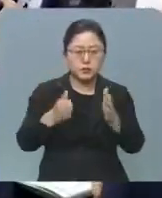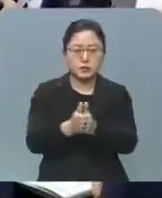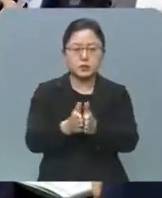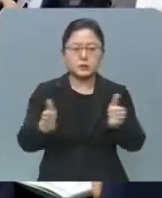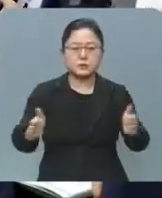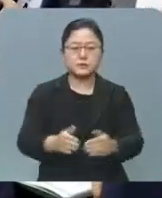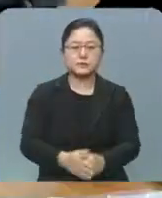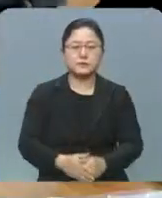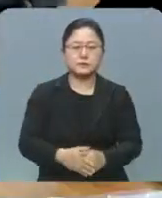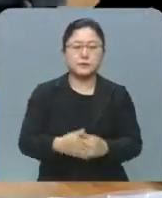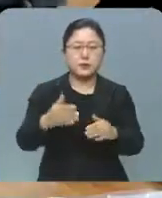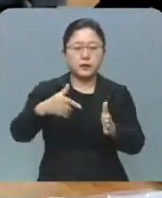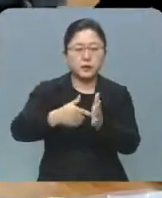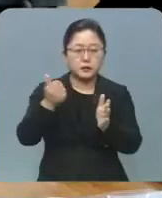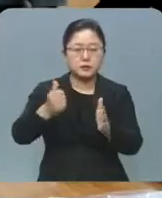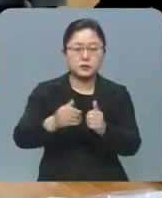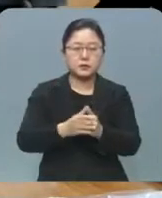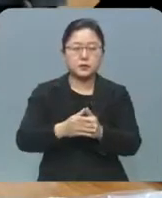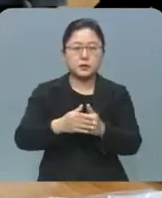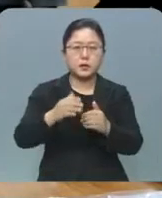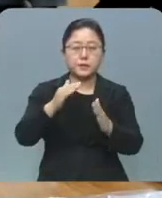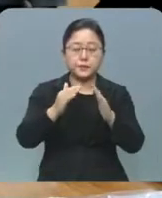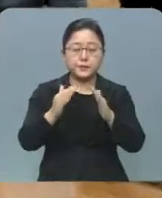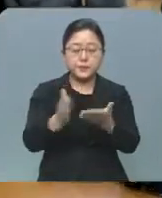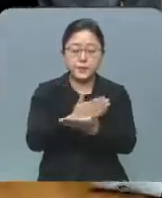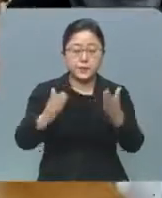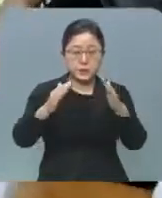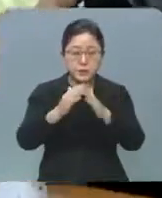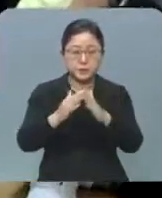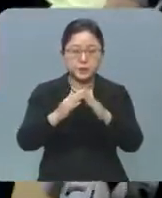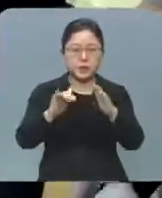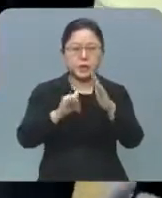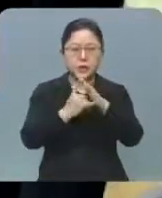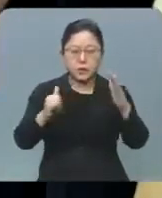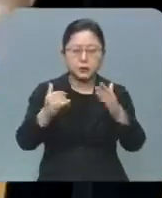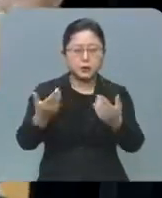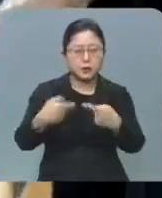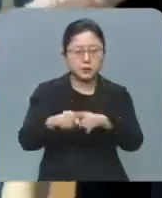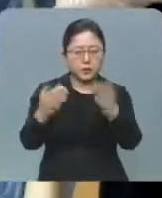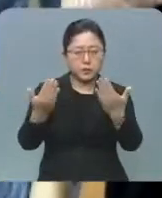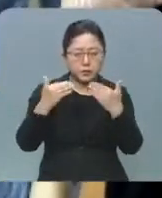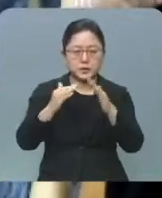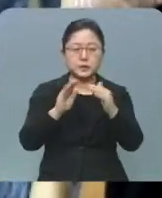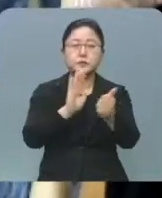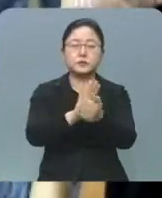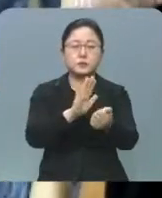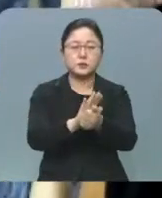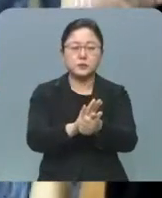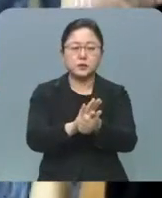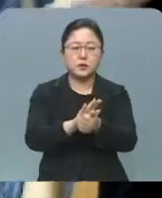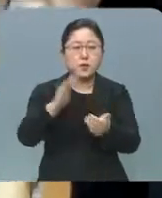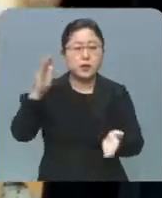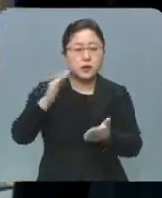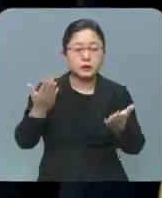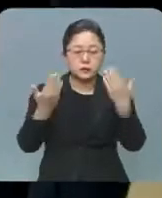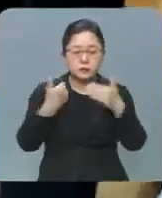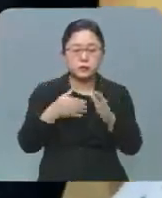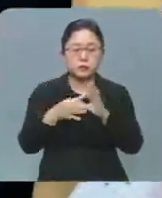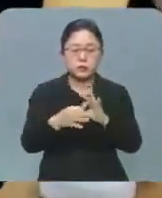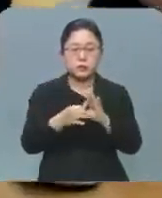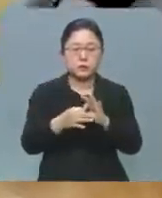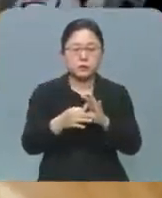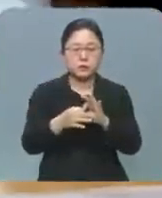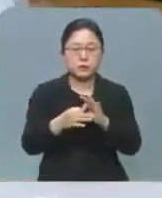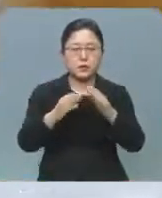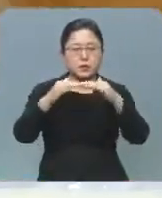나섰습니다. 강진군은 빈집 등을 활용해 가족형 유학생에게 주거를 지원하는 한편 유학생 유치를 통해 폐교